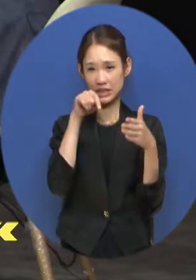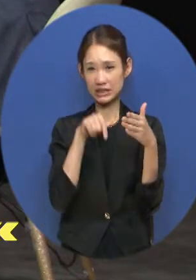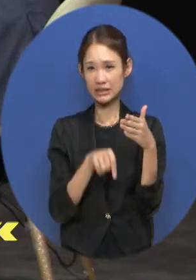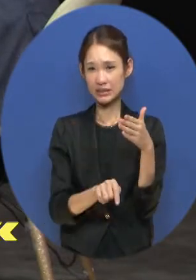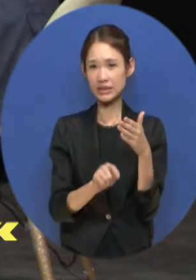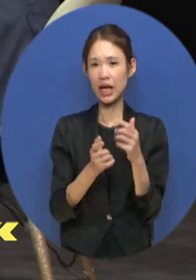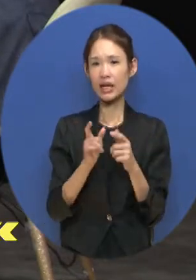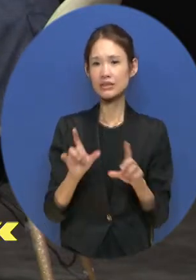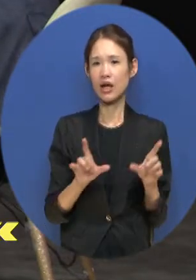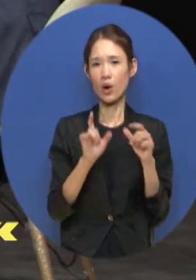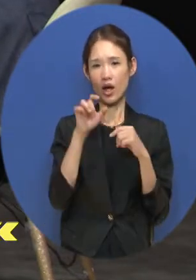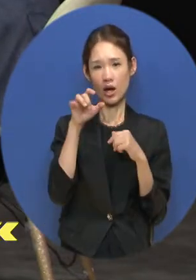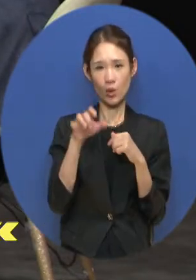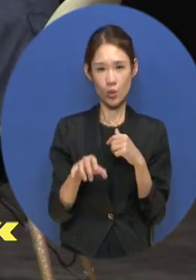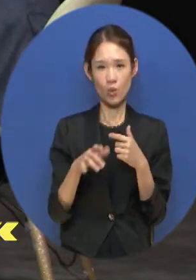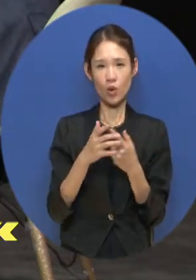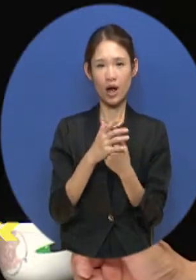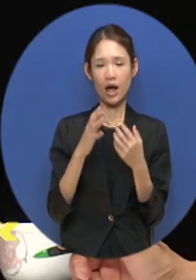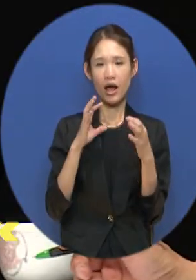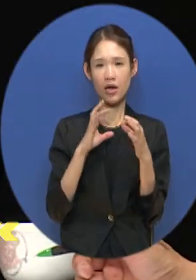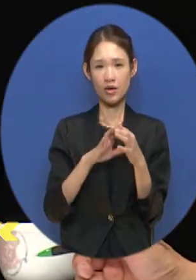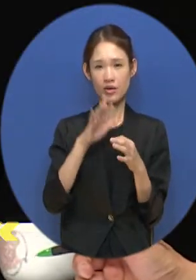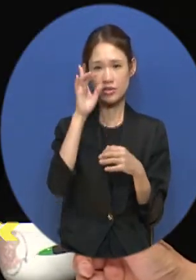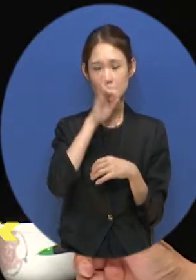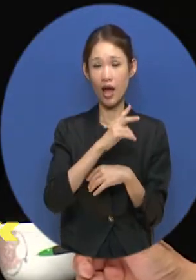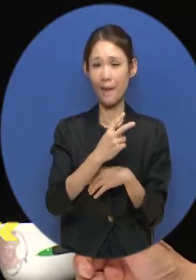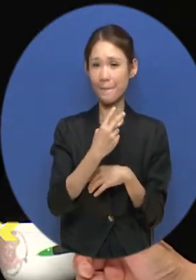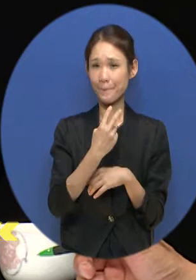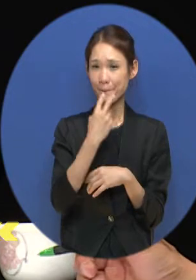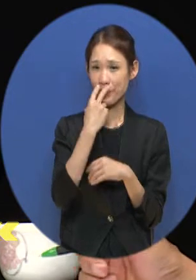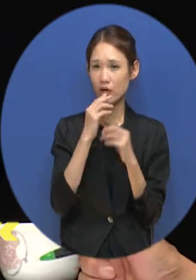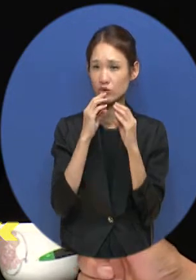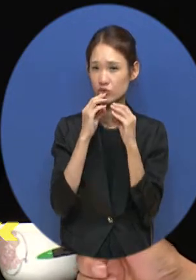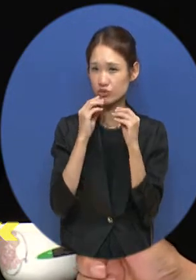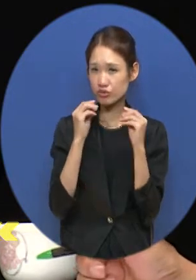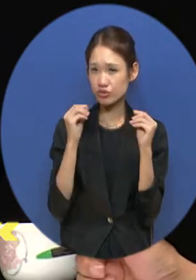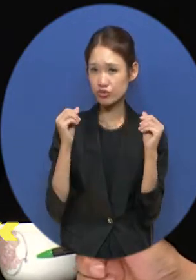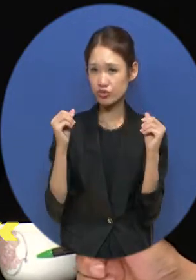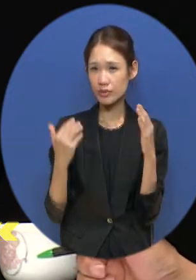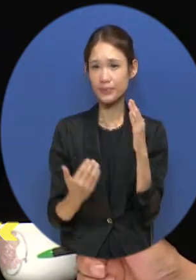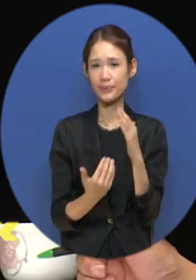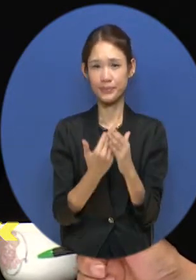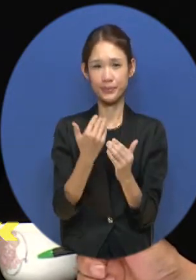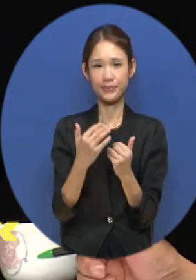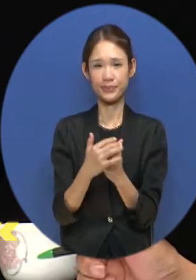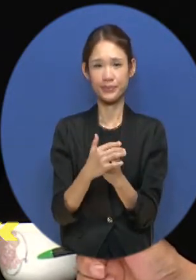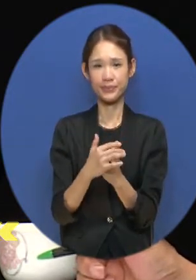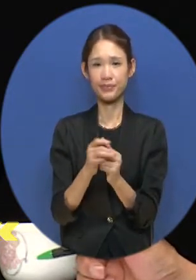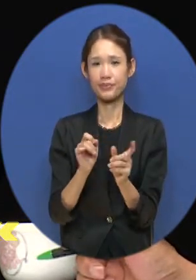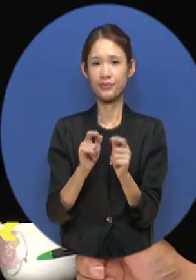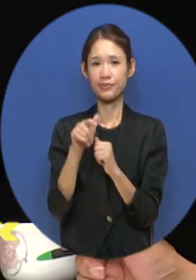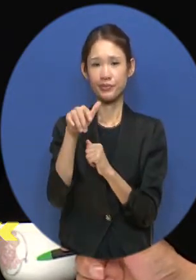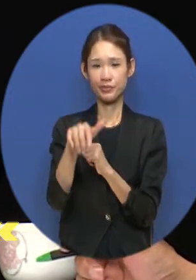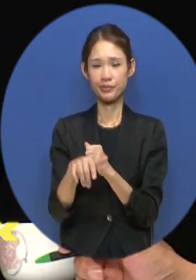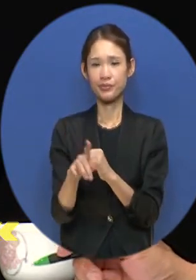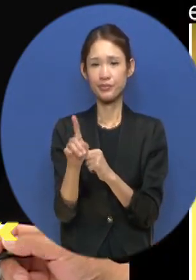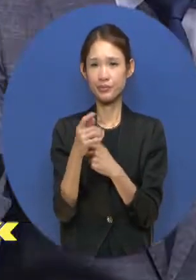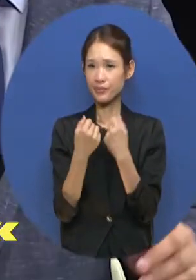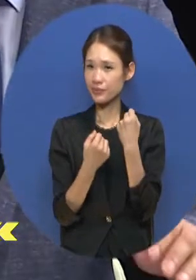그 지하생활 공간에서의 어떤 미세먼지 발생이 주로 어디에서 발생되는지